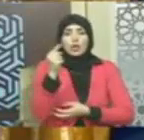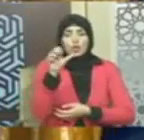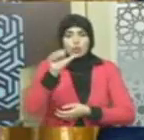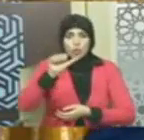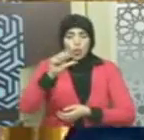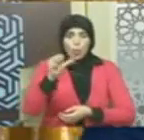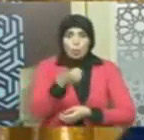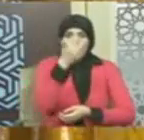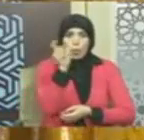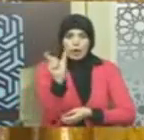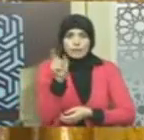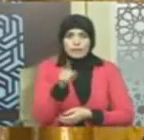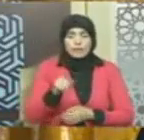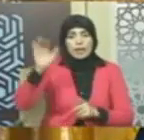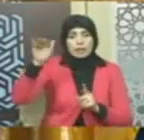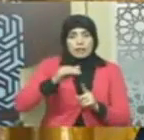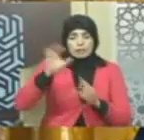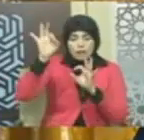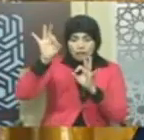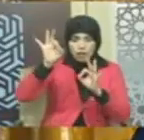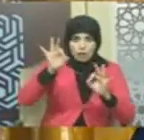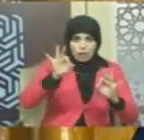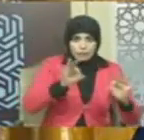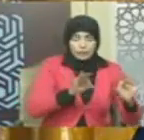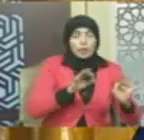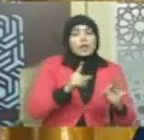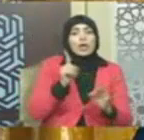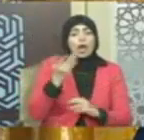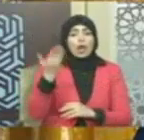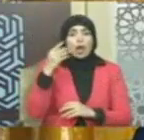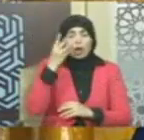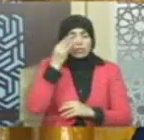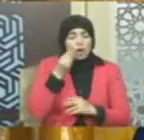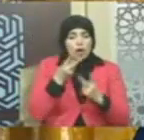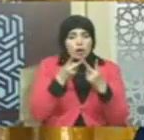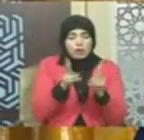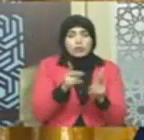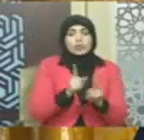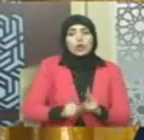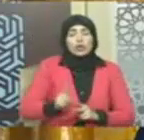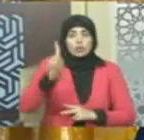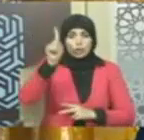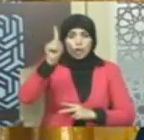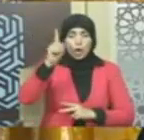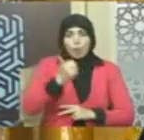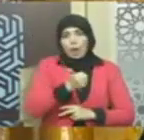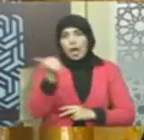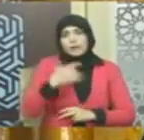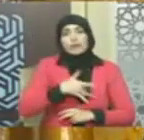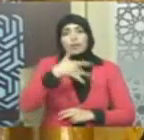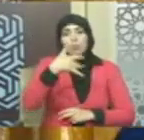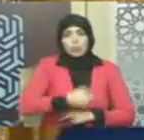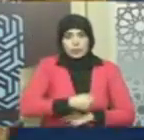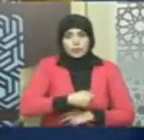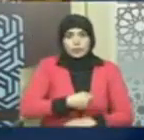تعالى: لقد رضي الله عن المؤمنين إذ يبايعونك تحت